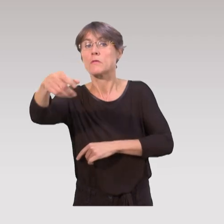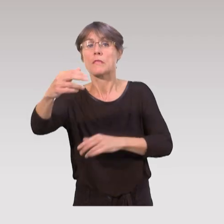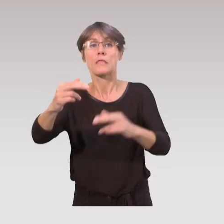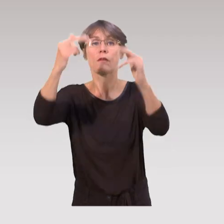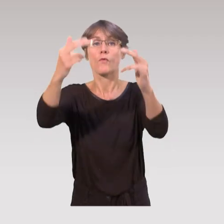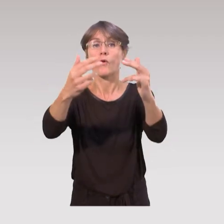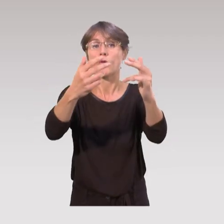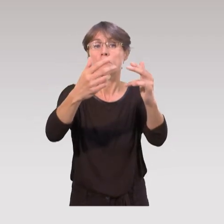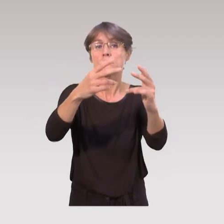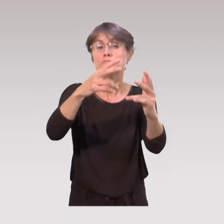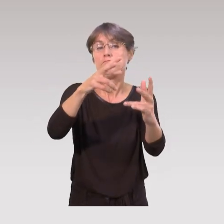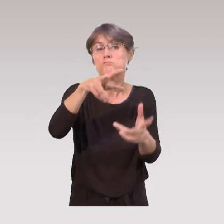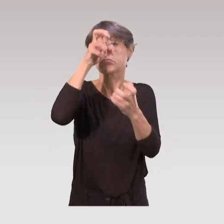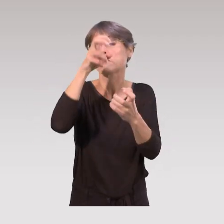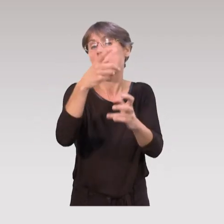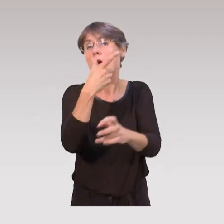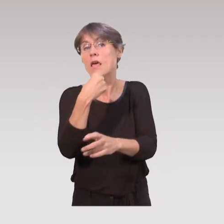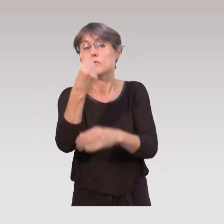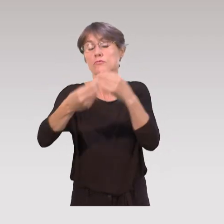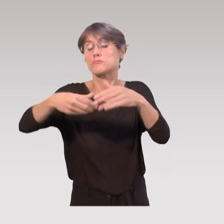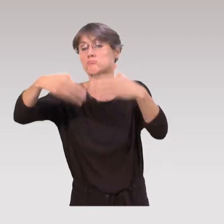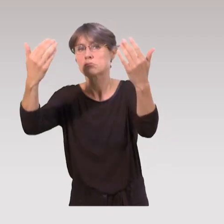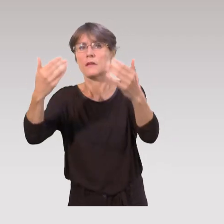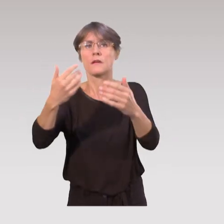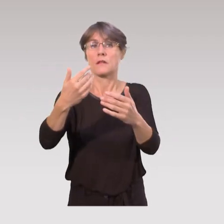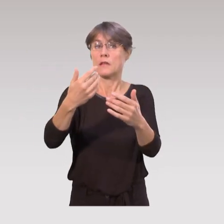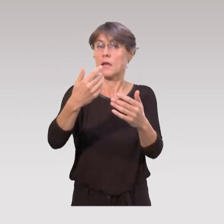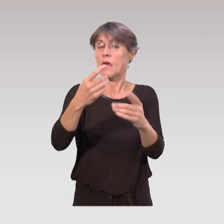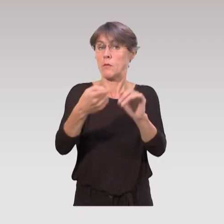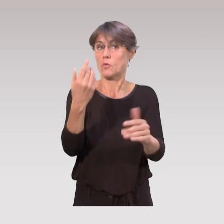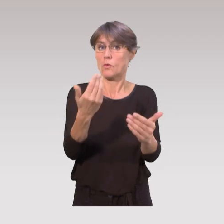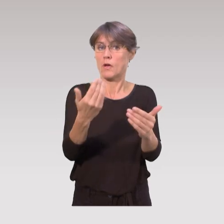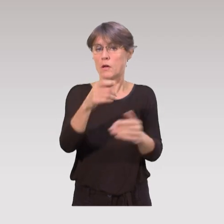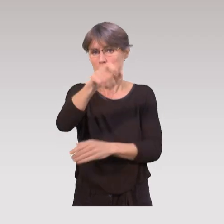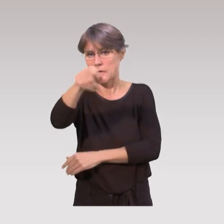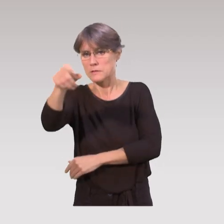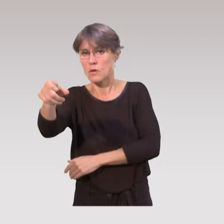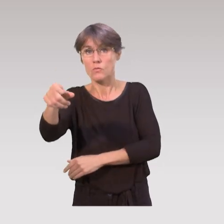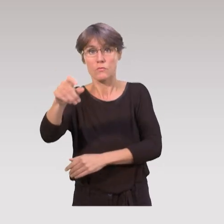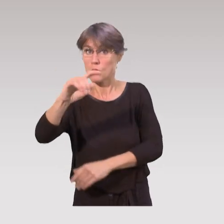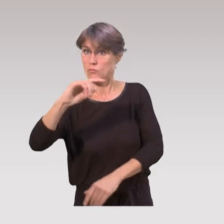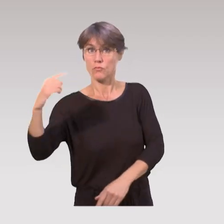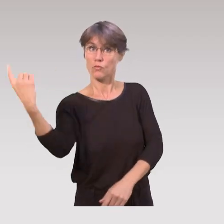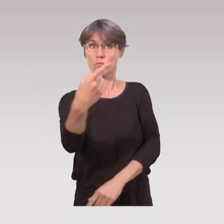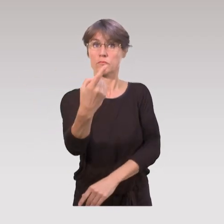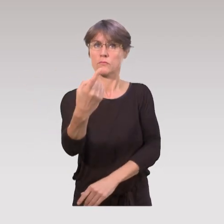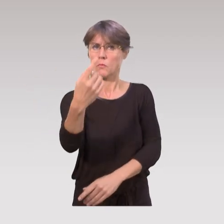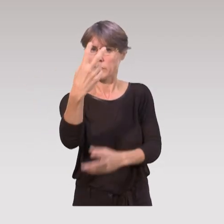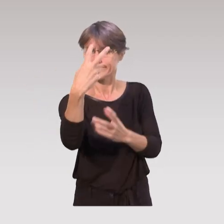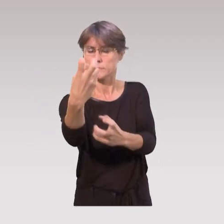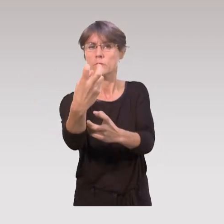quel que soit le niveau de littératie que les gens possèdent. Donc, on se préoccupe d'être compris de